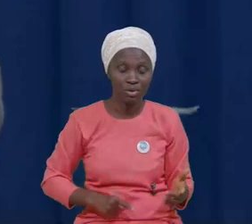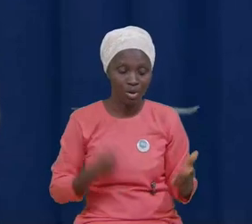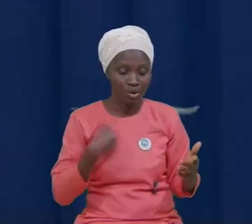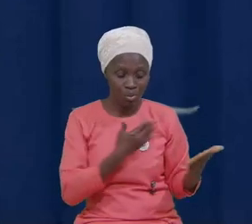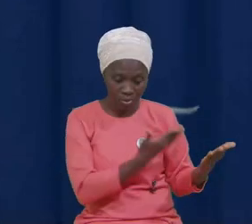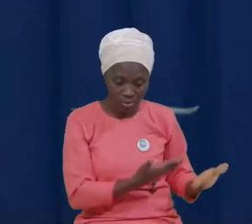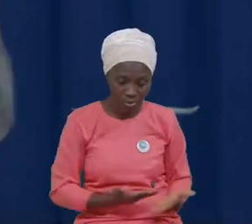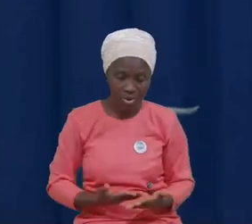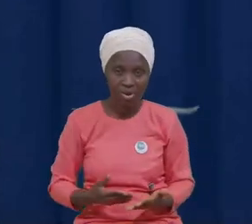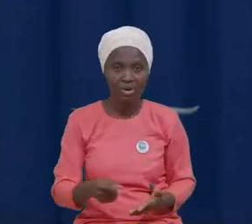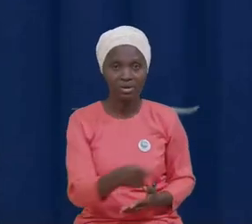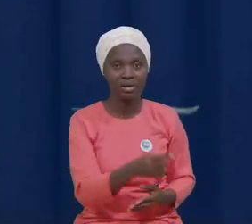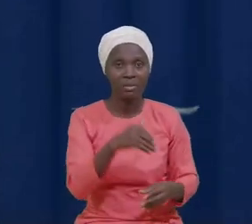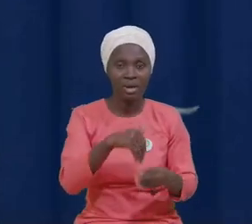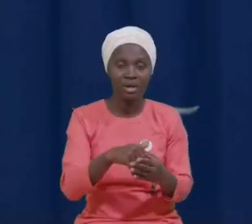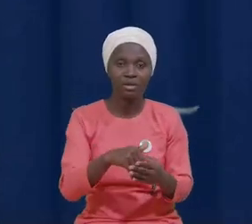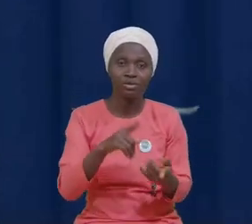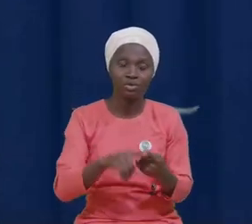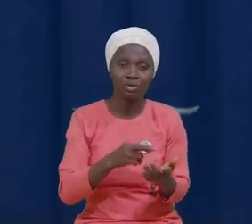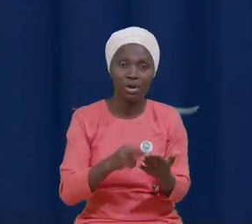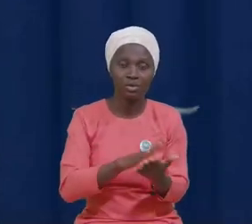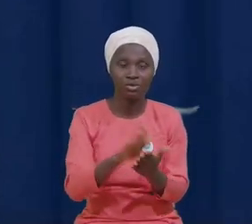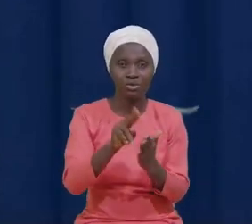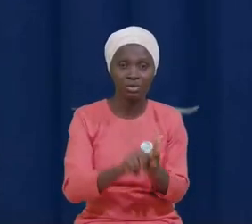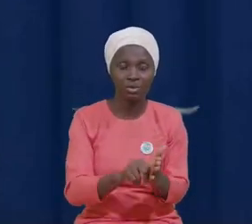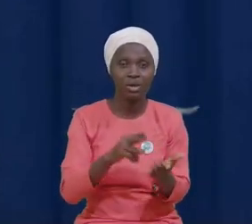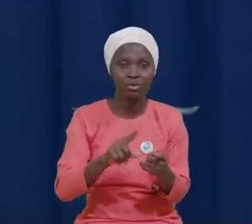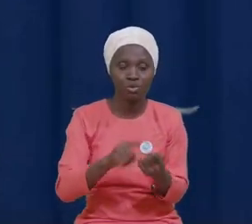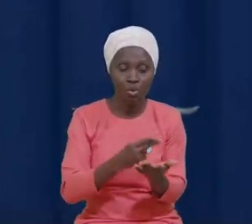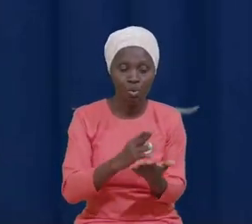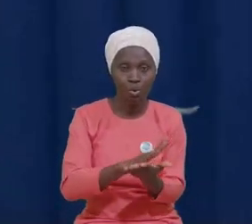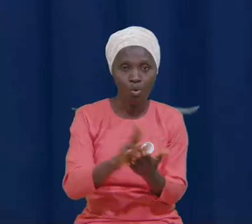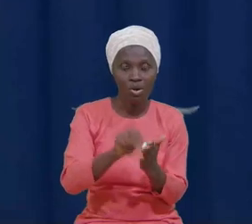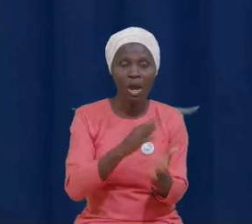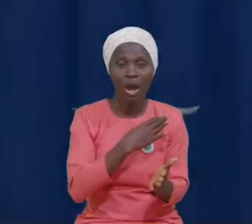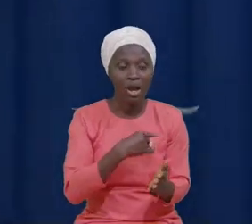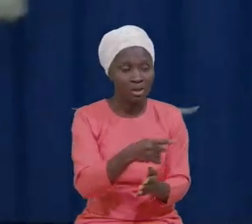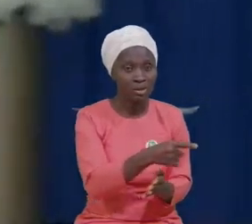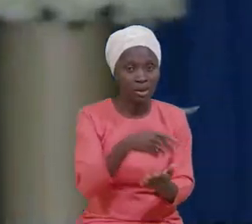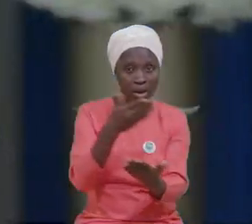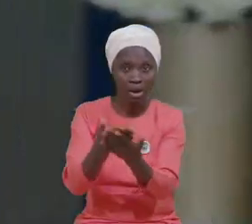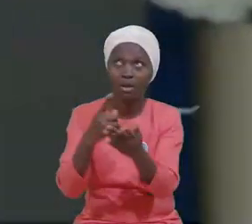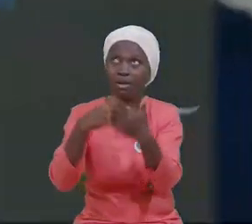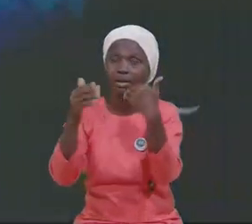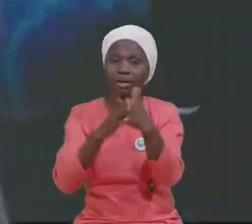conduit dans la justice et dans la sainteté, et ils arrivent au ciel, et ils nous enverront tous, et ils